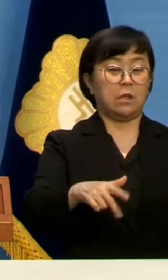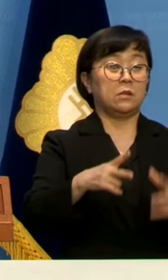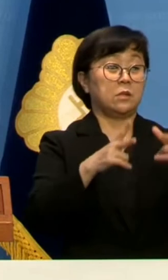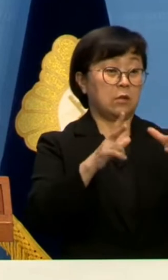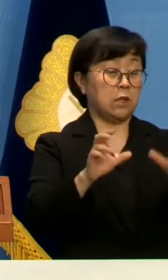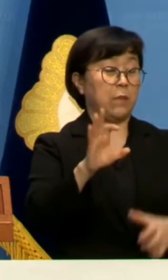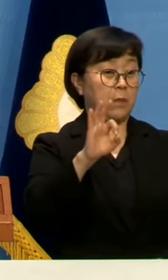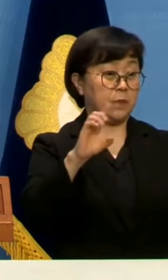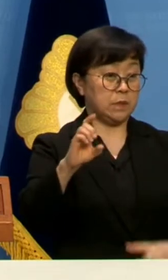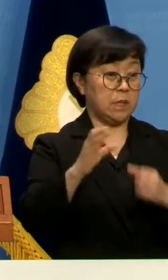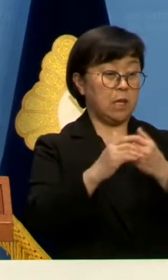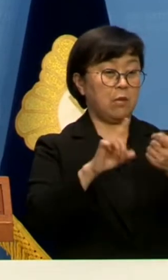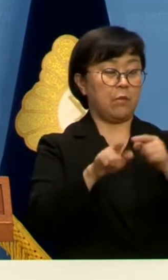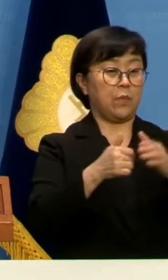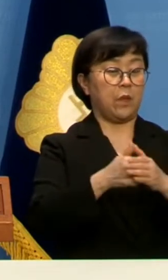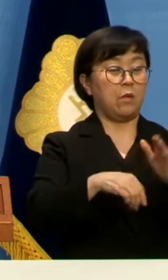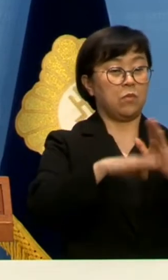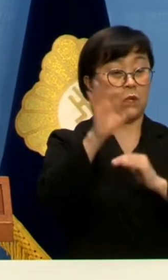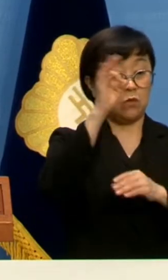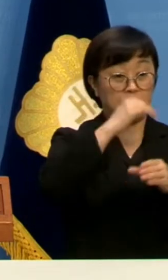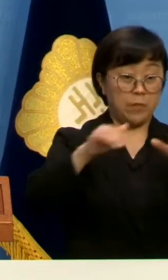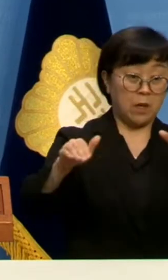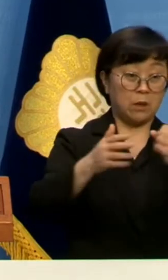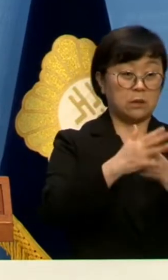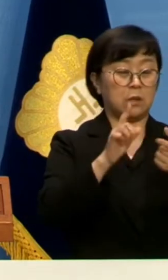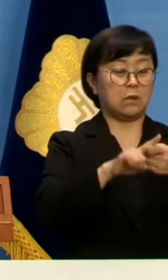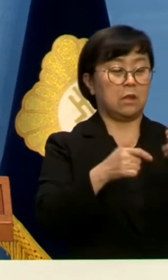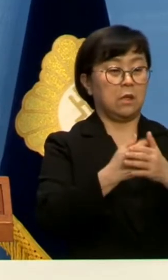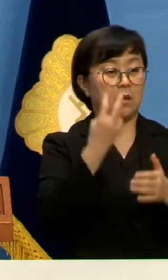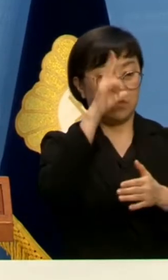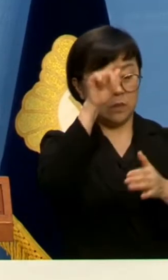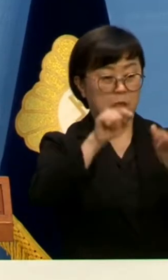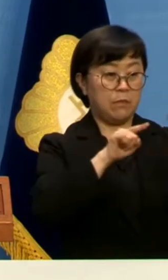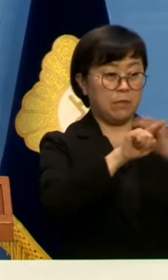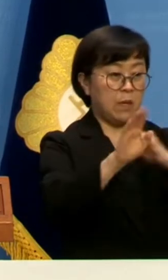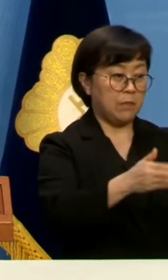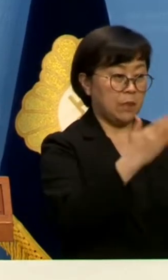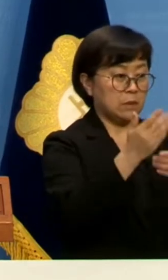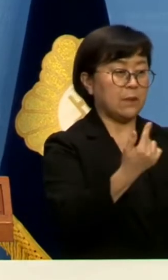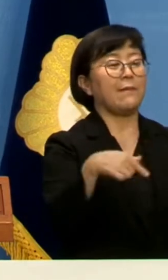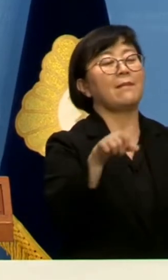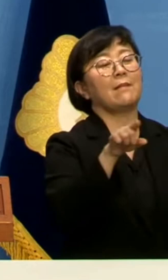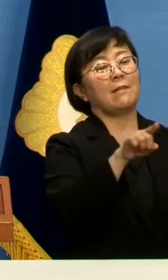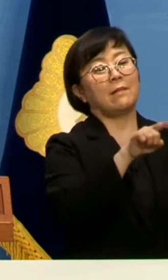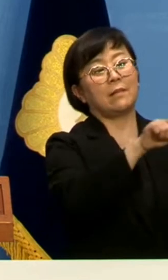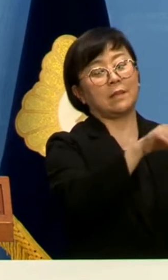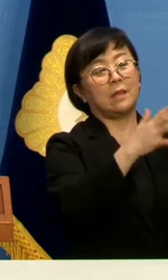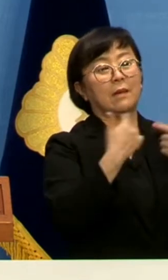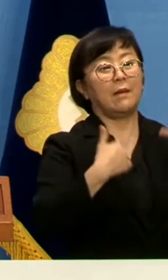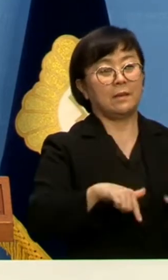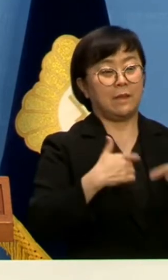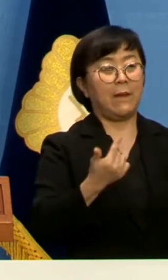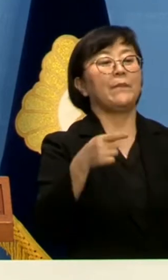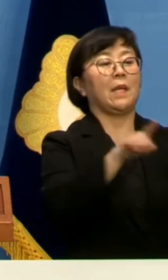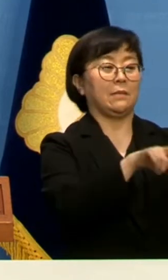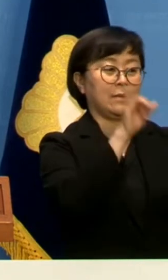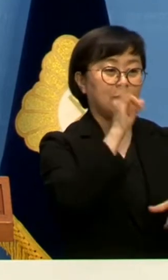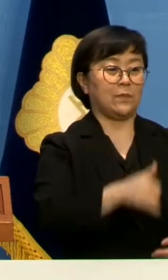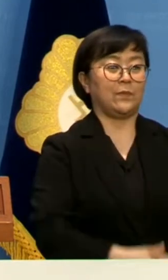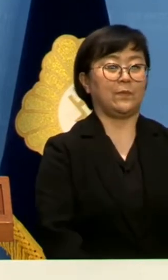FC 사건, 대북 송금 사건 등 검찰의 무도한 압수수색이 이루어지는 현장의 한복판에서는 언제나